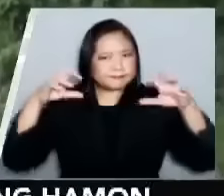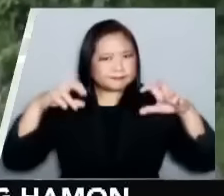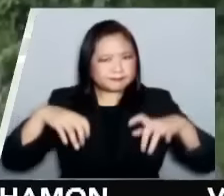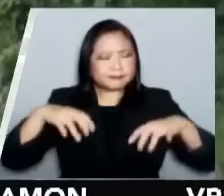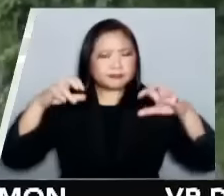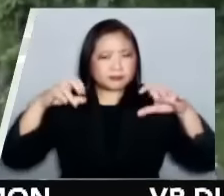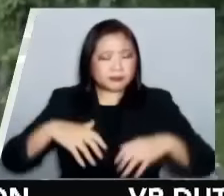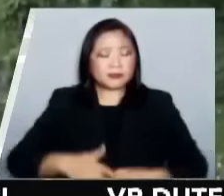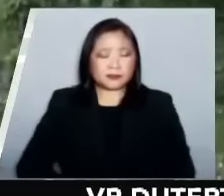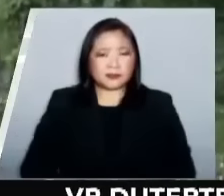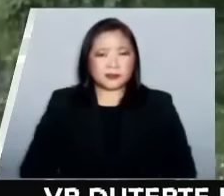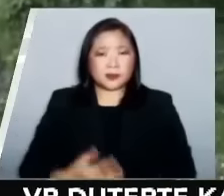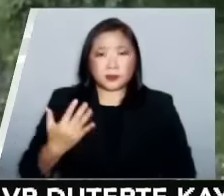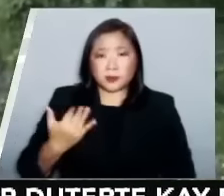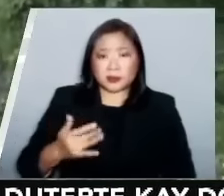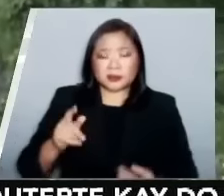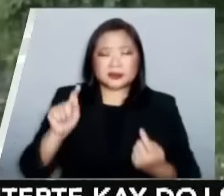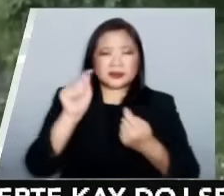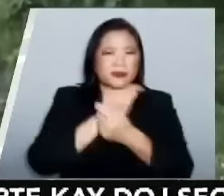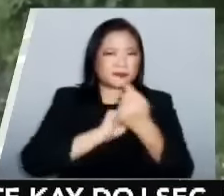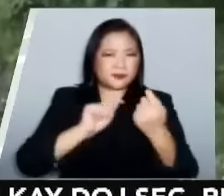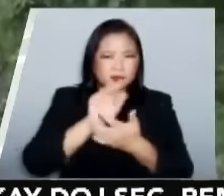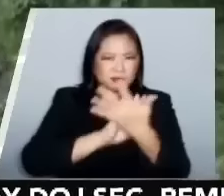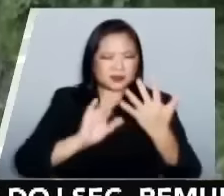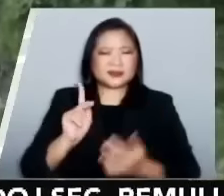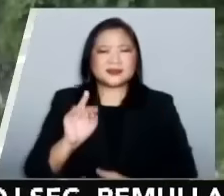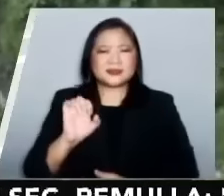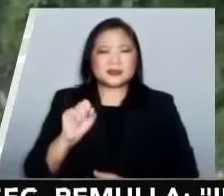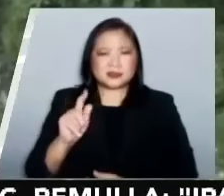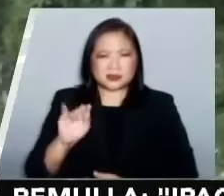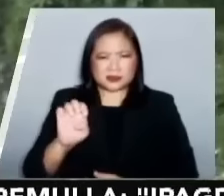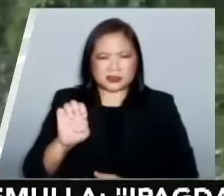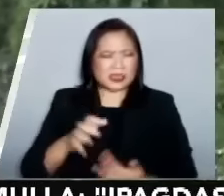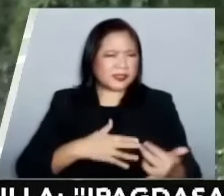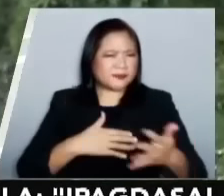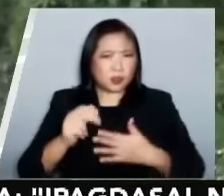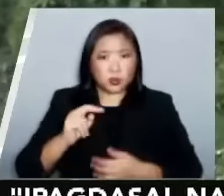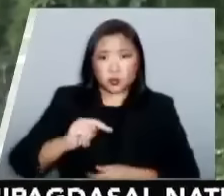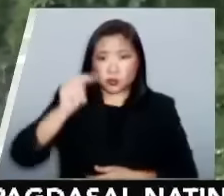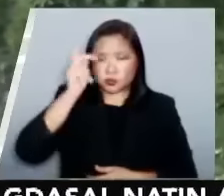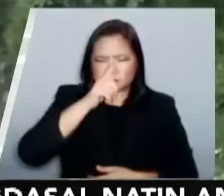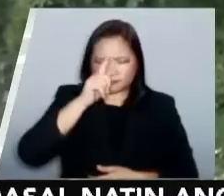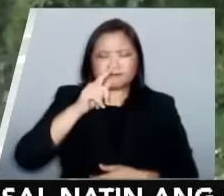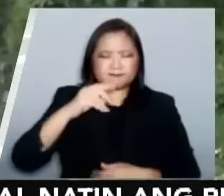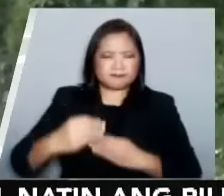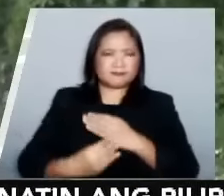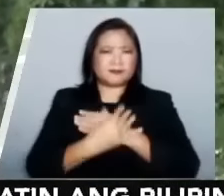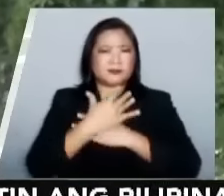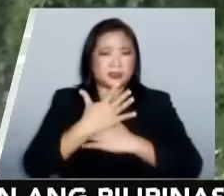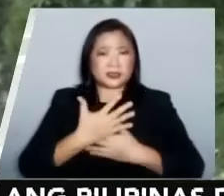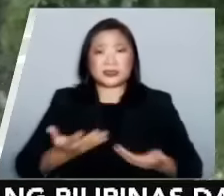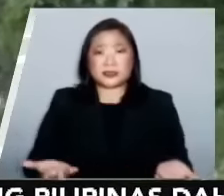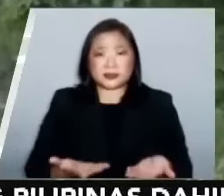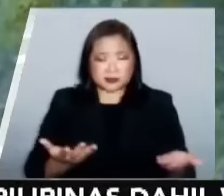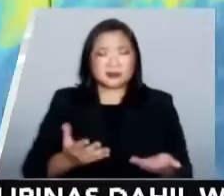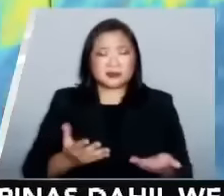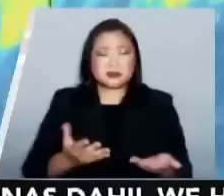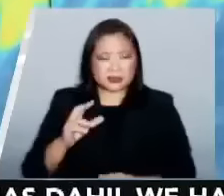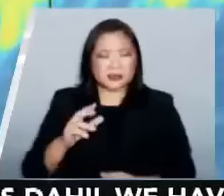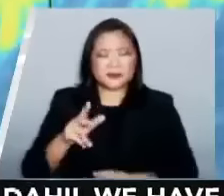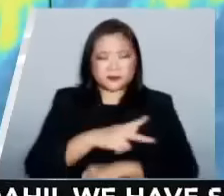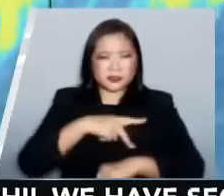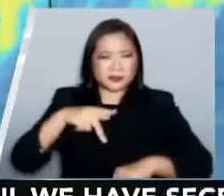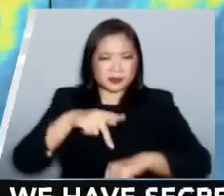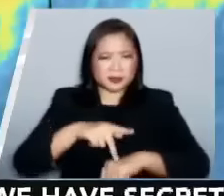si Bagyong Christine, kahit tinutumbok po ang Northern Luzon ay apektado pa rin po nito ang ilang bahagi ng ating bansa. Kita